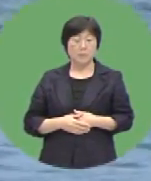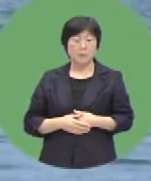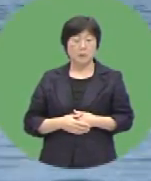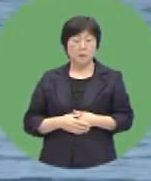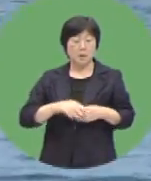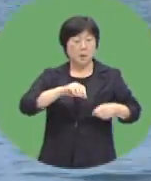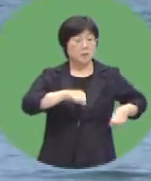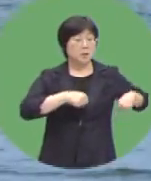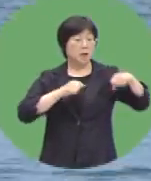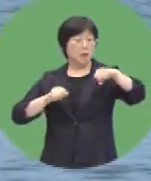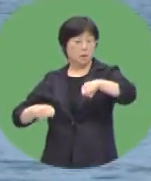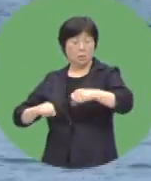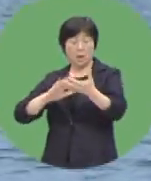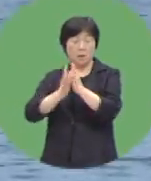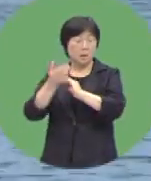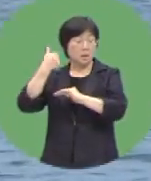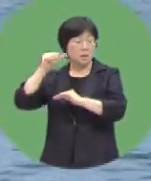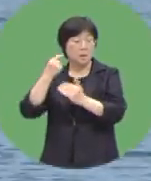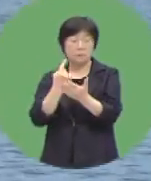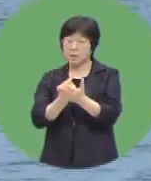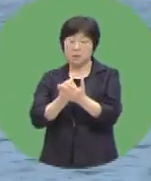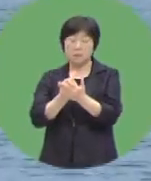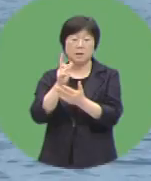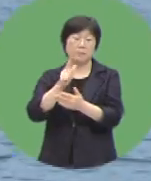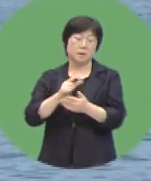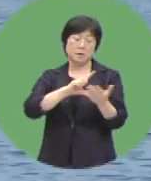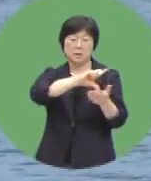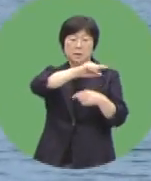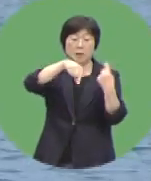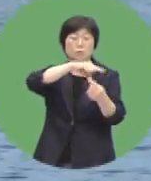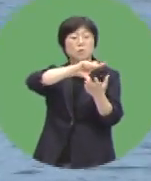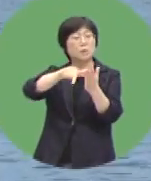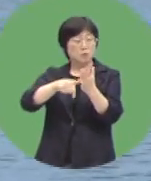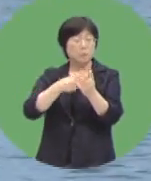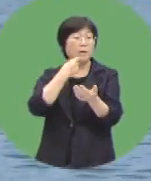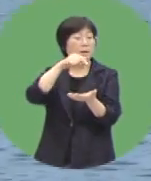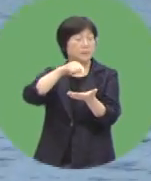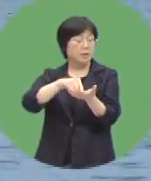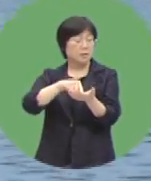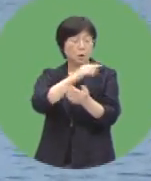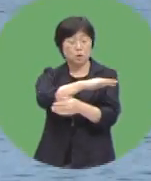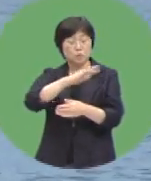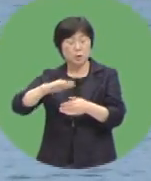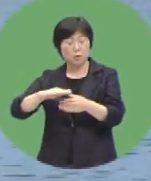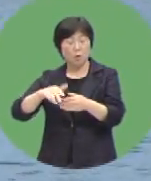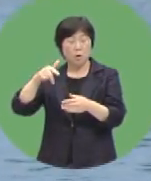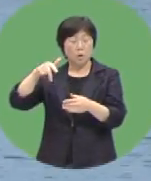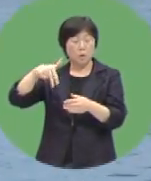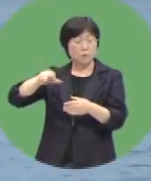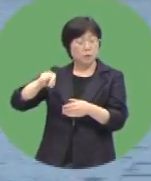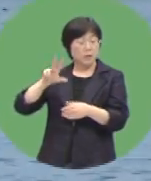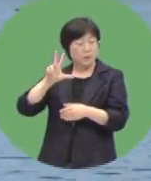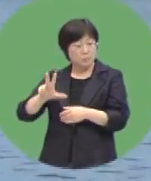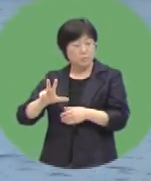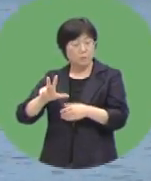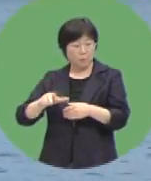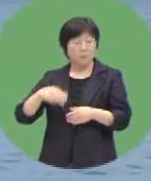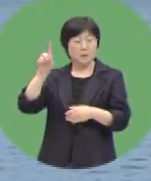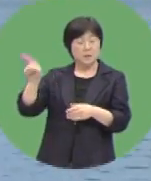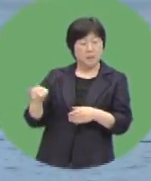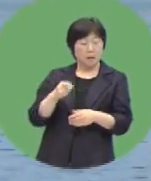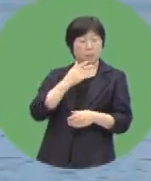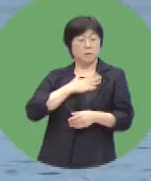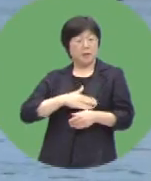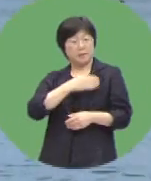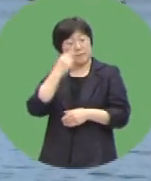シーカヤックは県南のみならず鳴門地区でも手軽に海上のスリルと自然を体感できるということで、